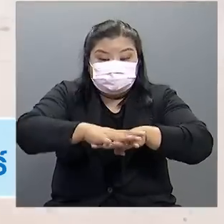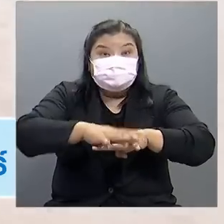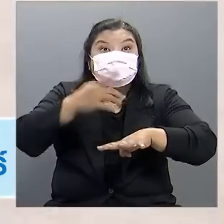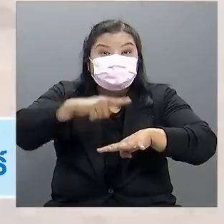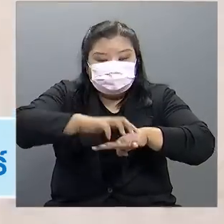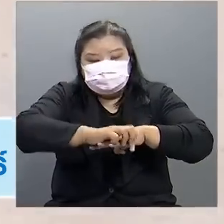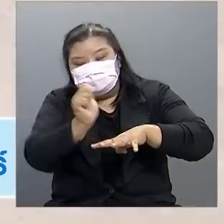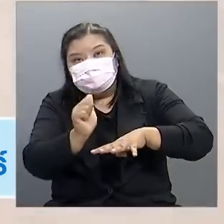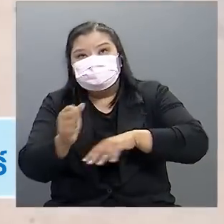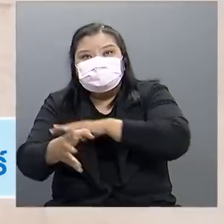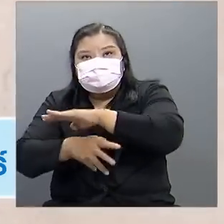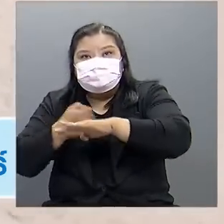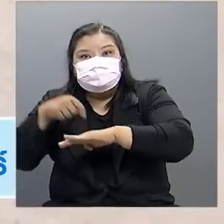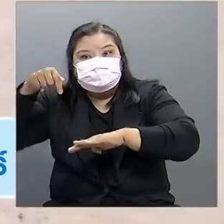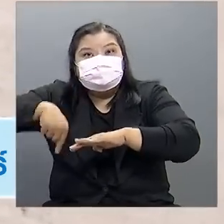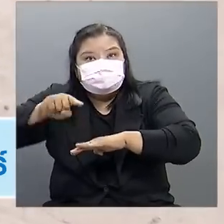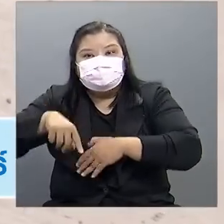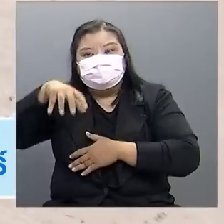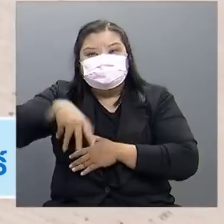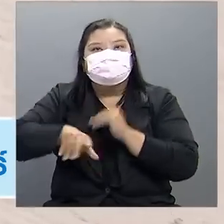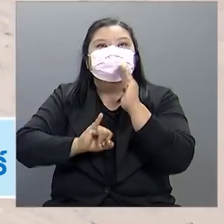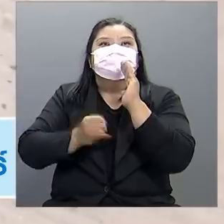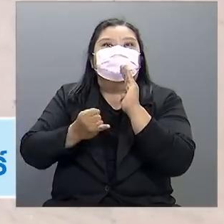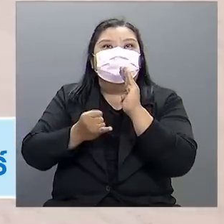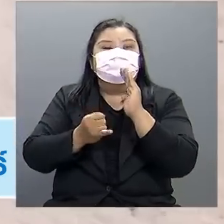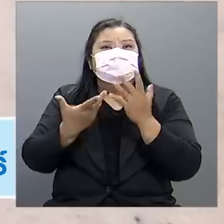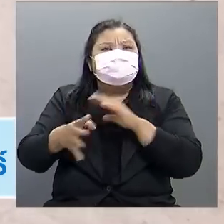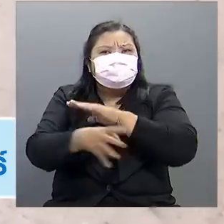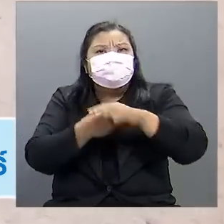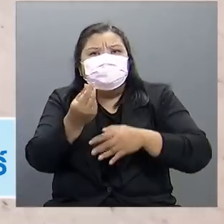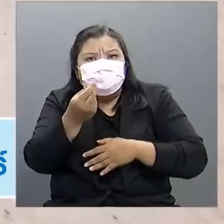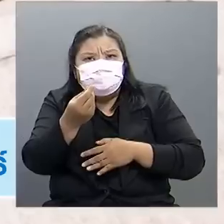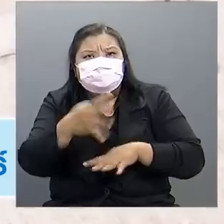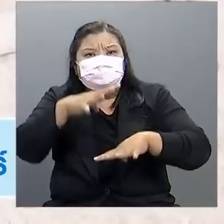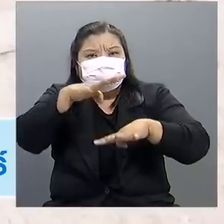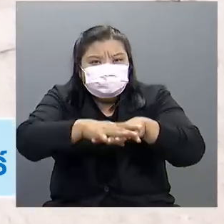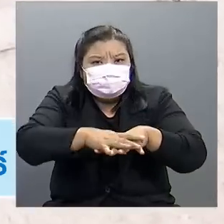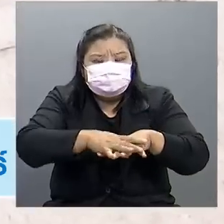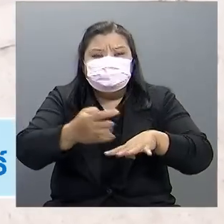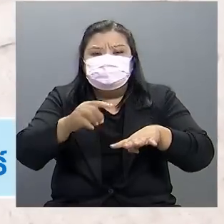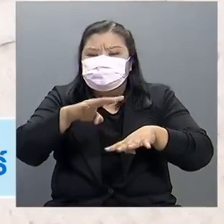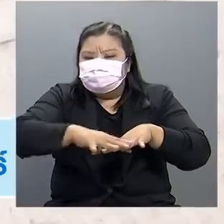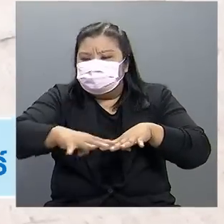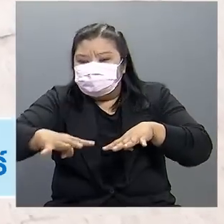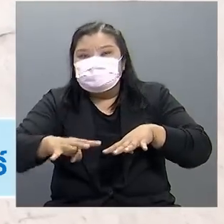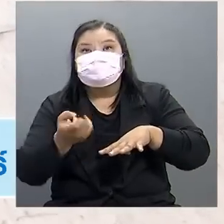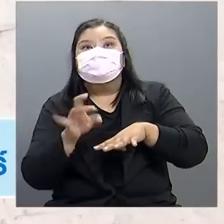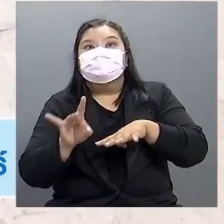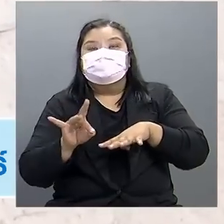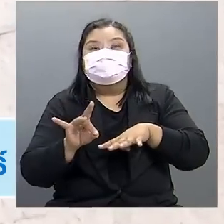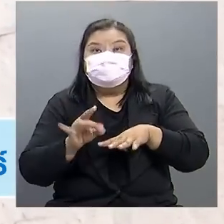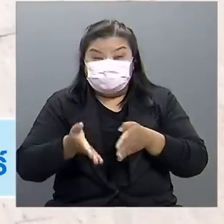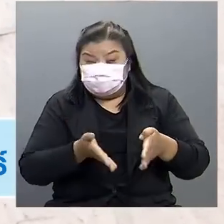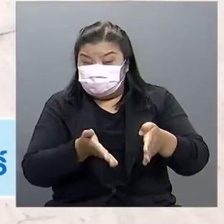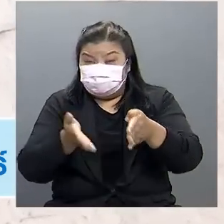ดประจบคยรีขนนี้นะคะ18 จุแล้วคุณผชมตั้แต่ถนนสายลานต่าข้วกระทุ่มโรงไปถงทางข้าวหมู่บ้านบ้านต